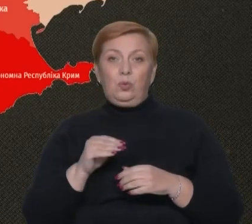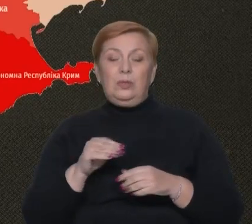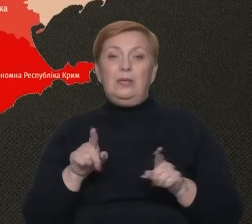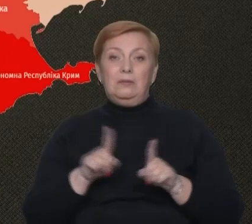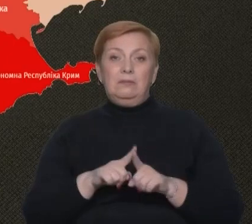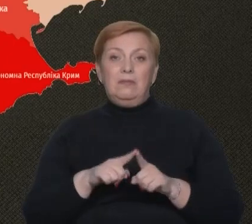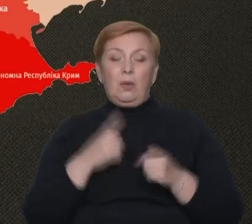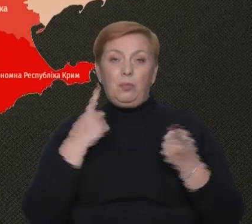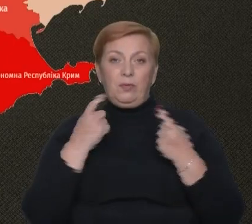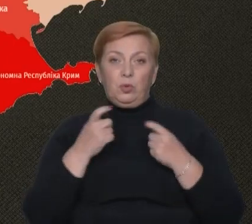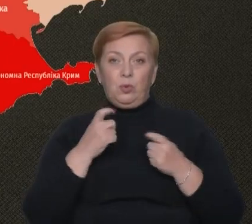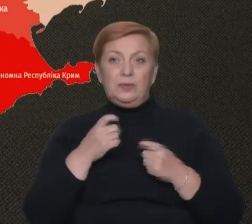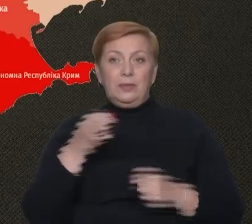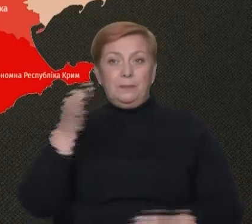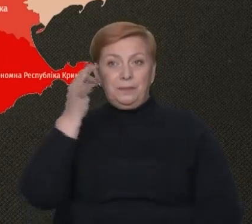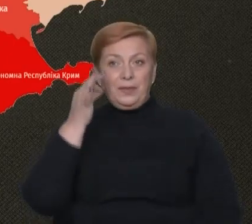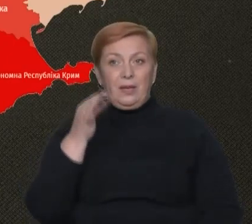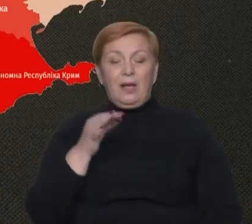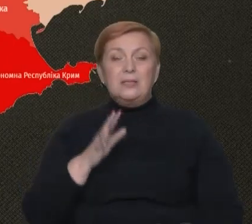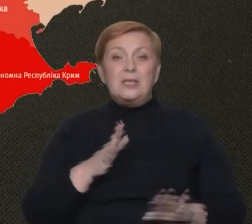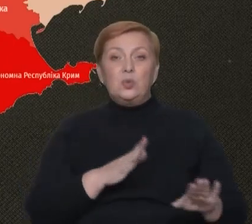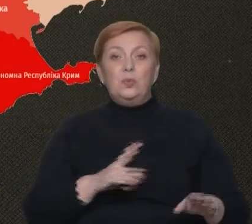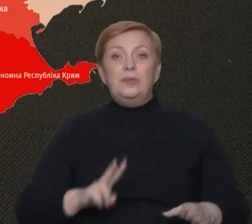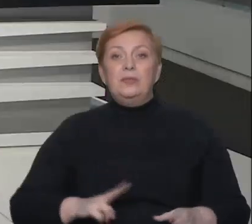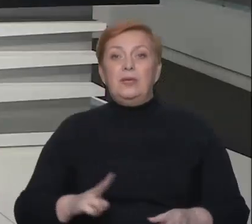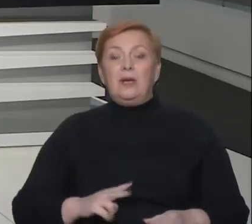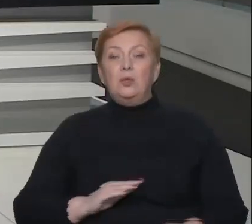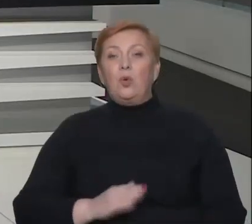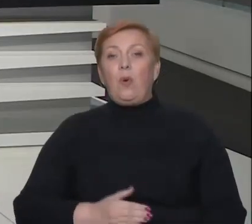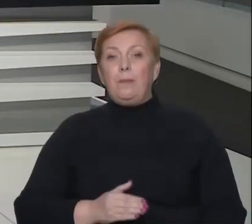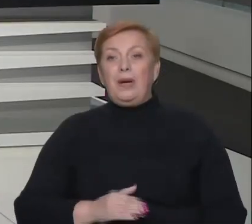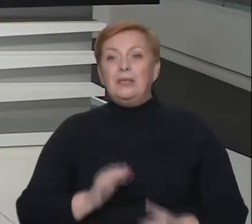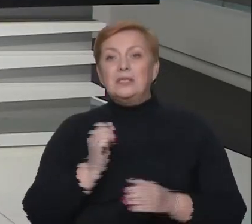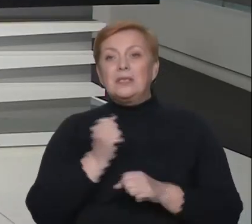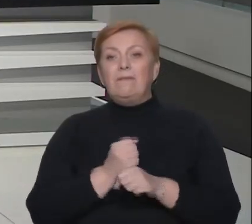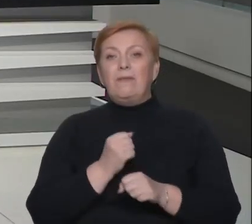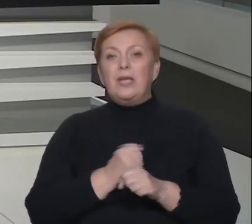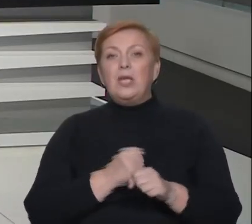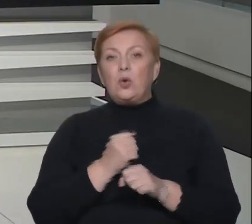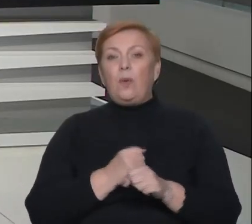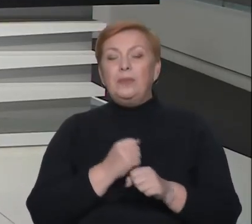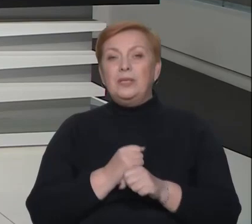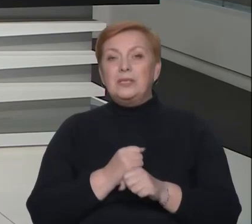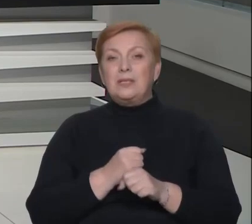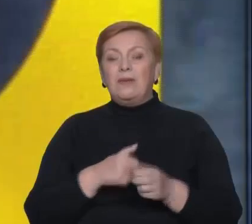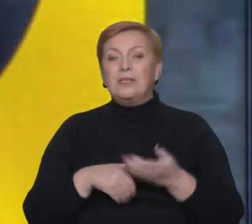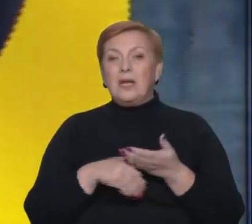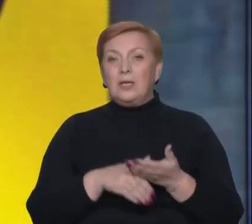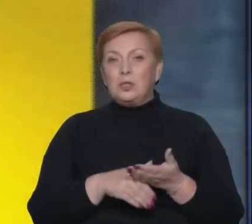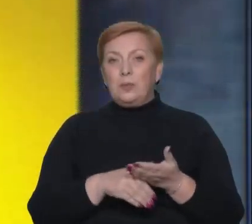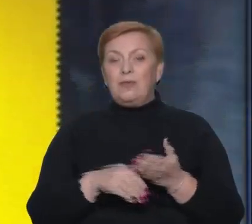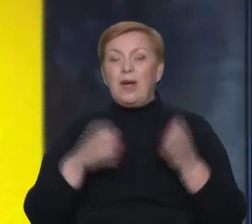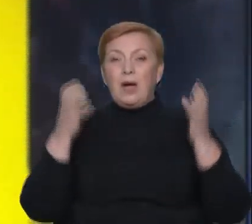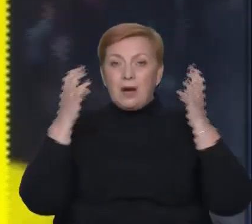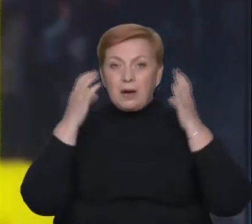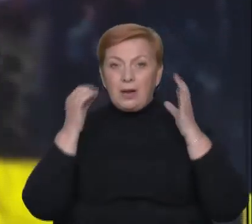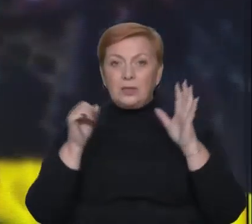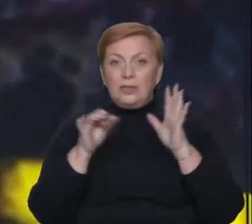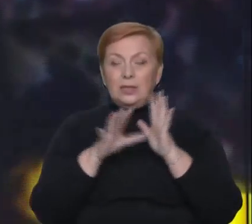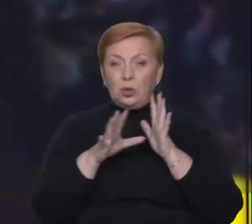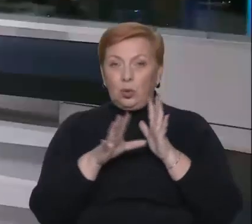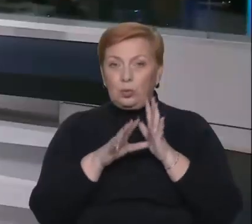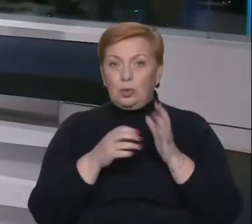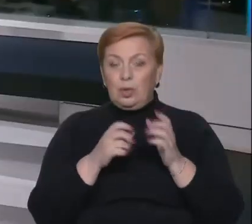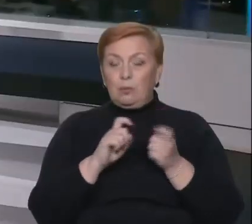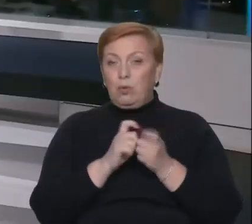повідомлення. Нагадаю, що Анатолій Храпчинський, заступник директора компанії з виробництва засобів радіоелектронної боротьби, гість нашої студії. І ми